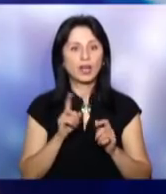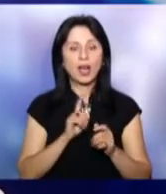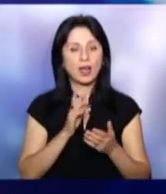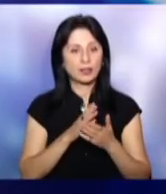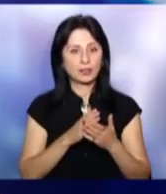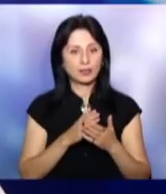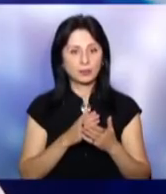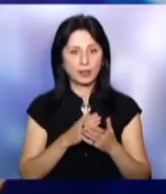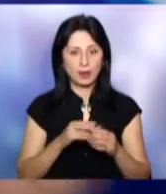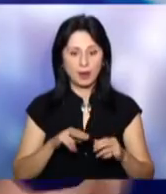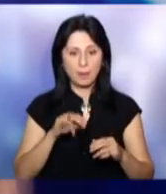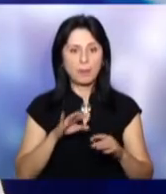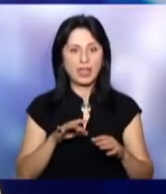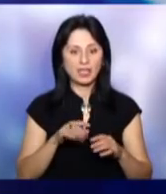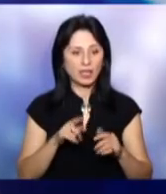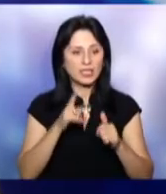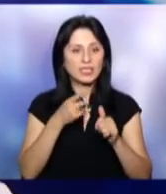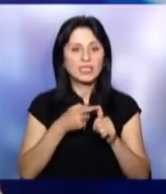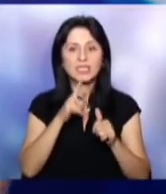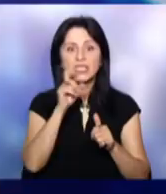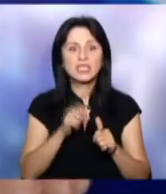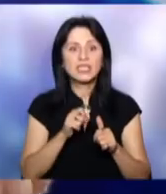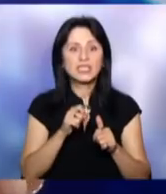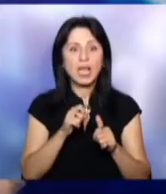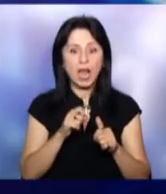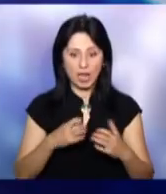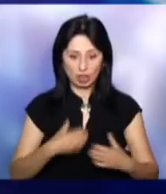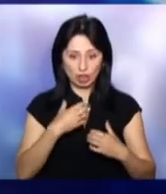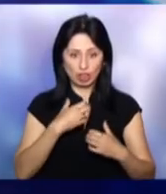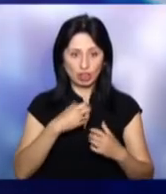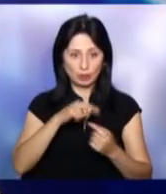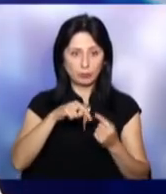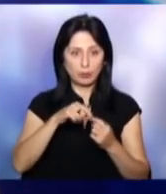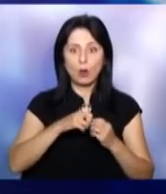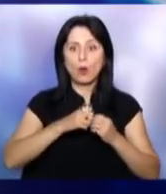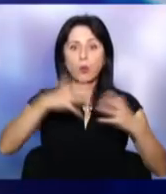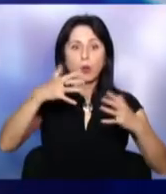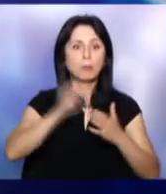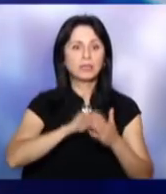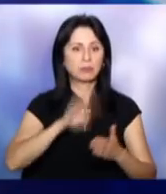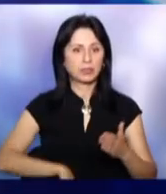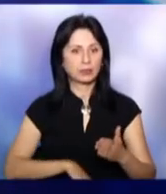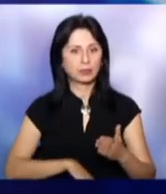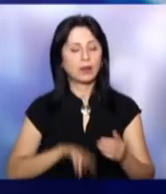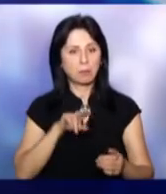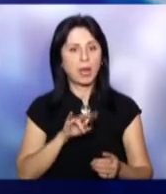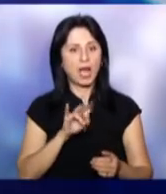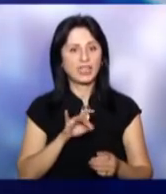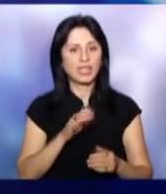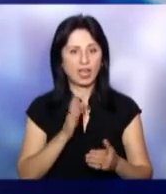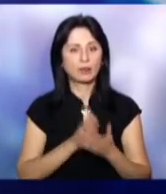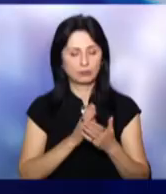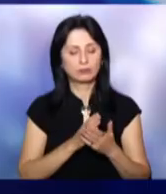რომ პანიკა ატყდა არაფრის გამო. ანუ დატრიალდა შიში უმიზეზოდ. რეალურად პანიკური